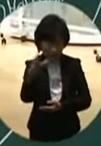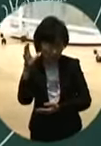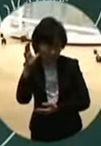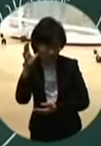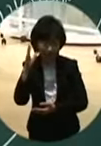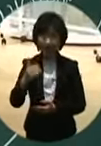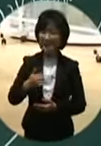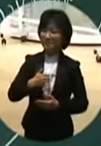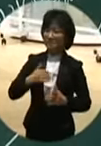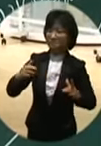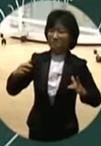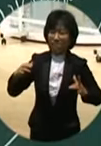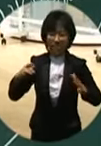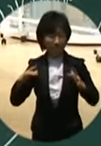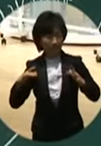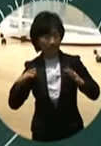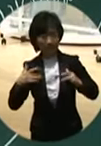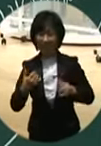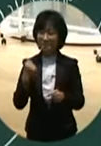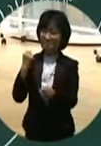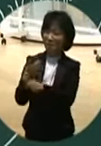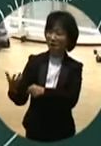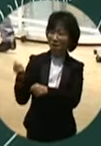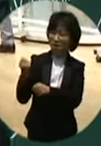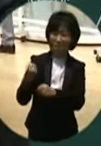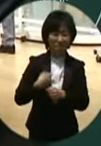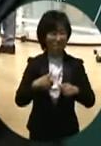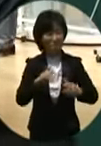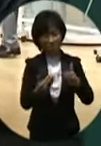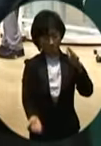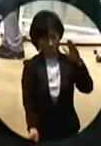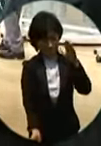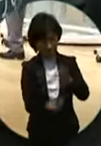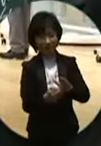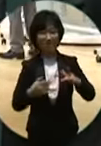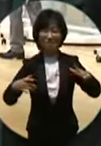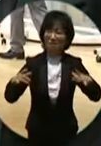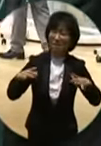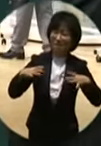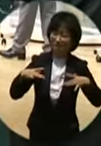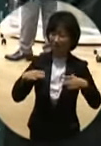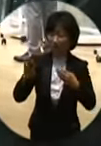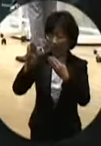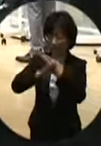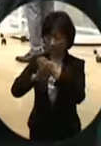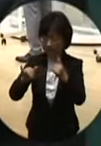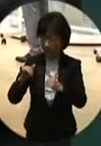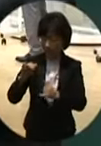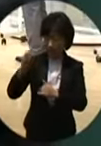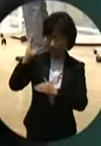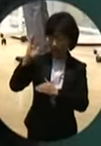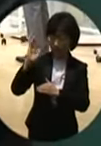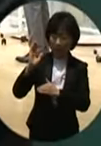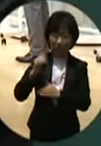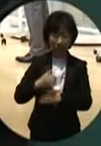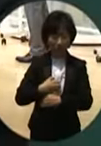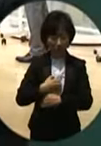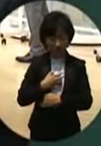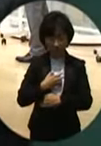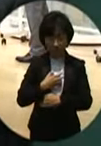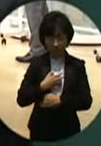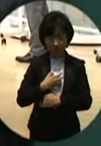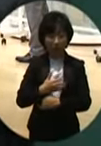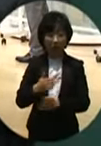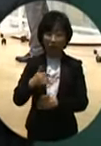얘기 하잖아요. Why? Because that's what the Pharisees always say. What they obtained, what I have made, what I've accomplished. 왜 바울이